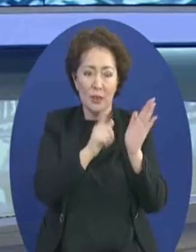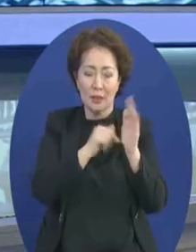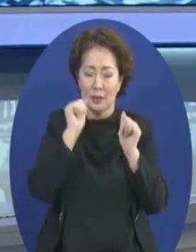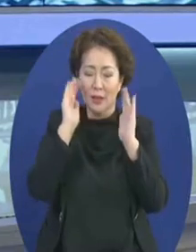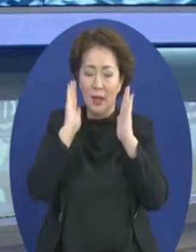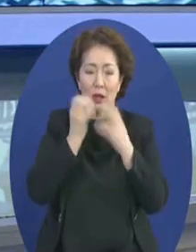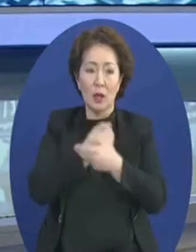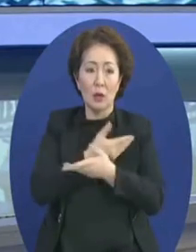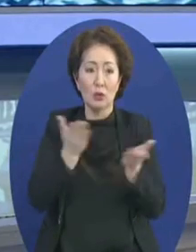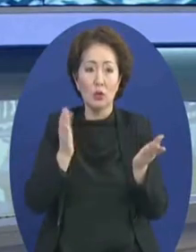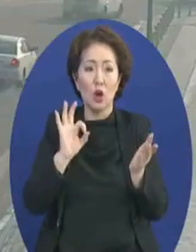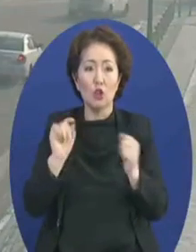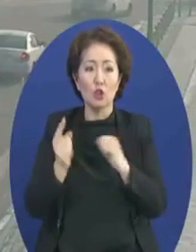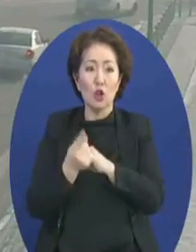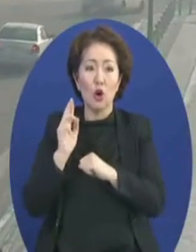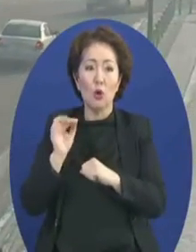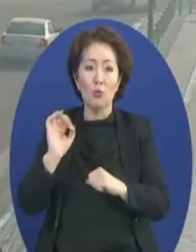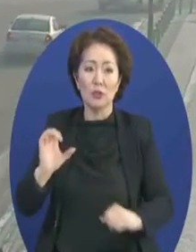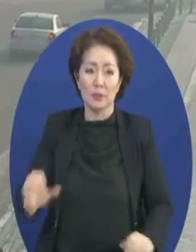байна.